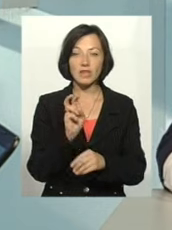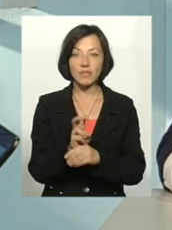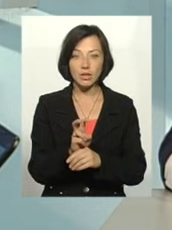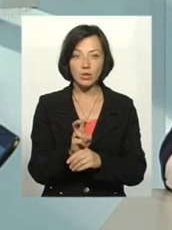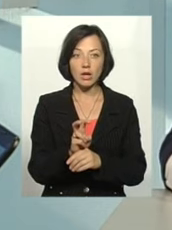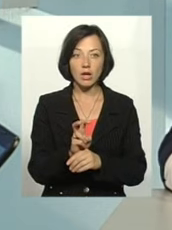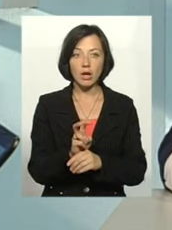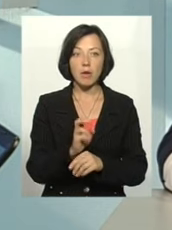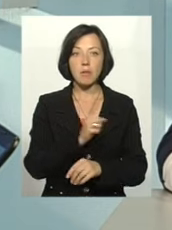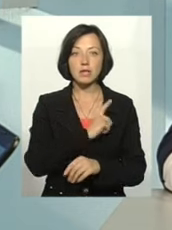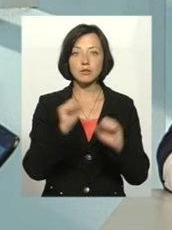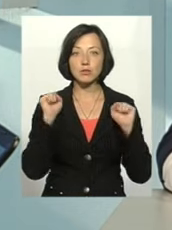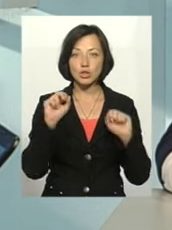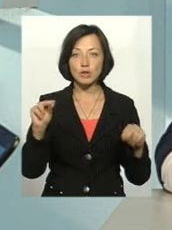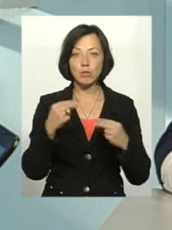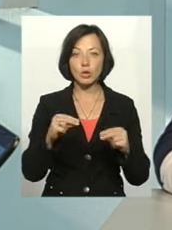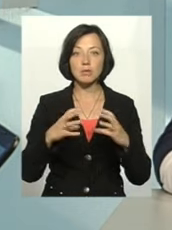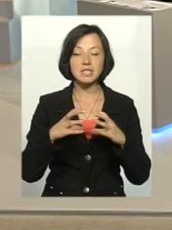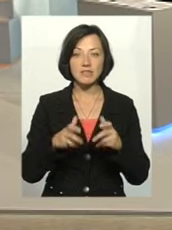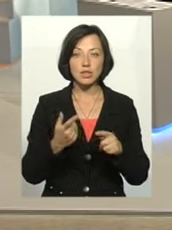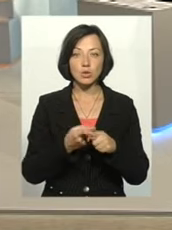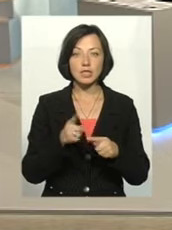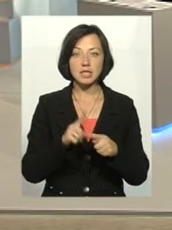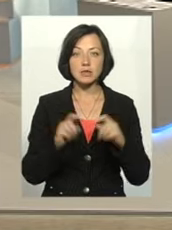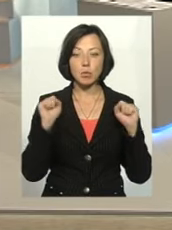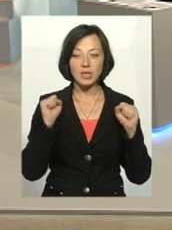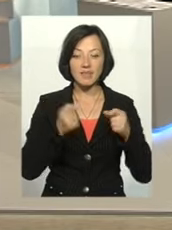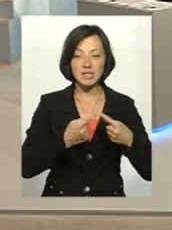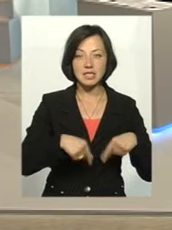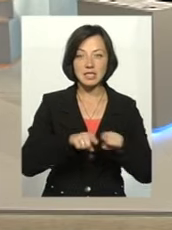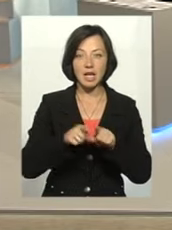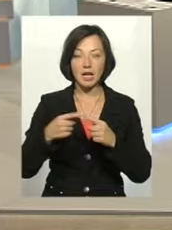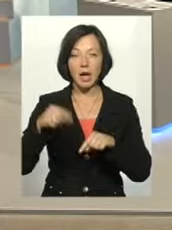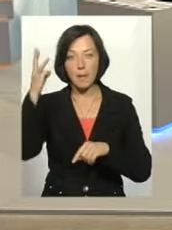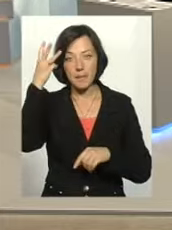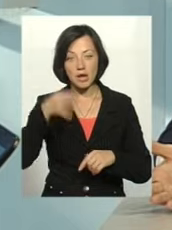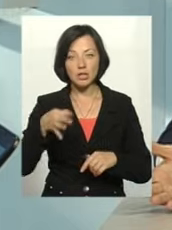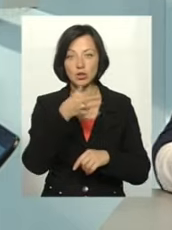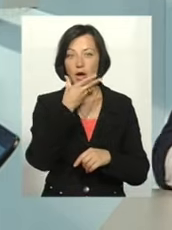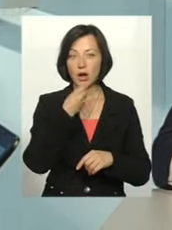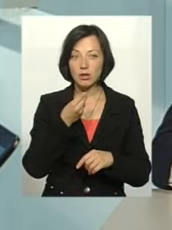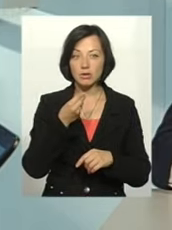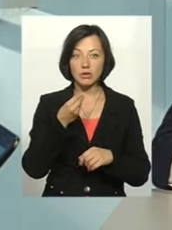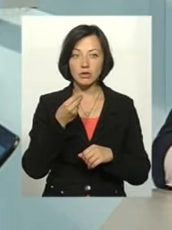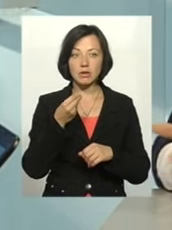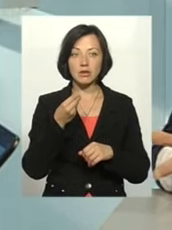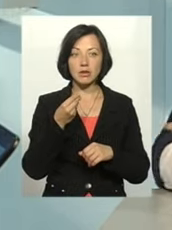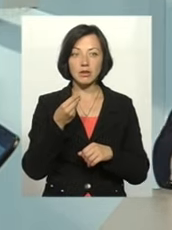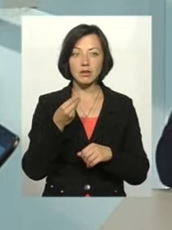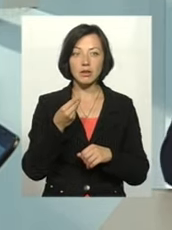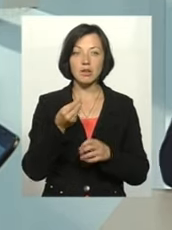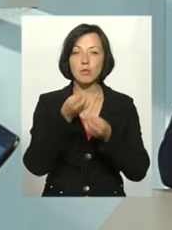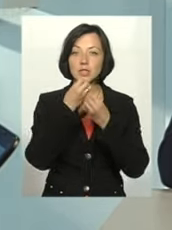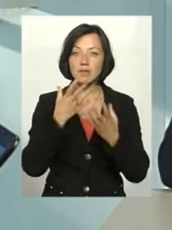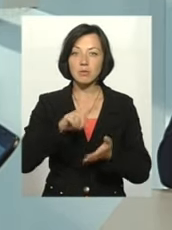з майстрами спорту, чемпіонами світу ці спортивні секції. Хмельниччина дуже гарно, просто